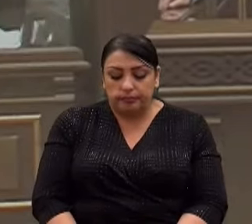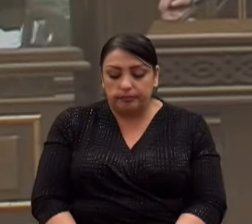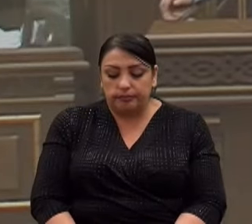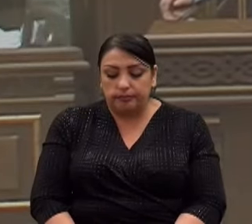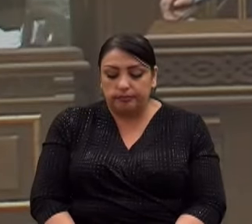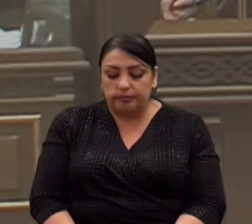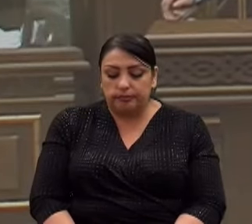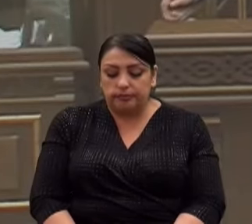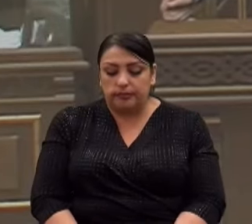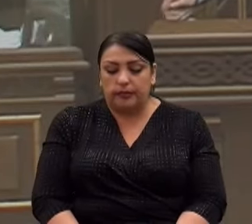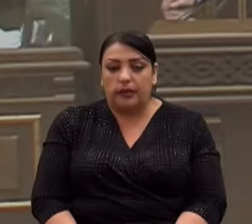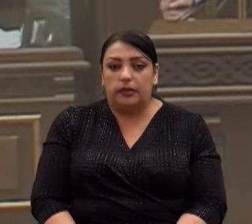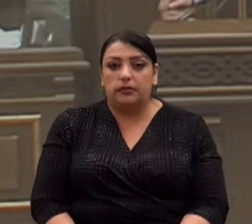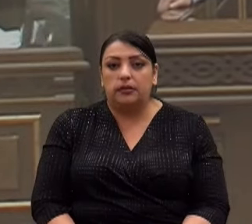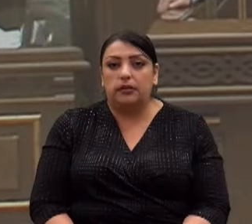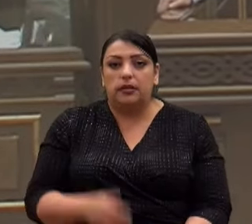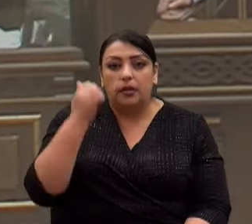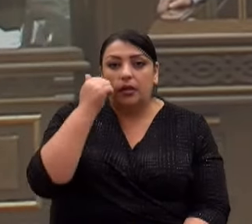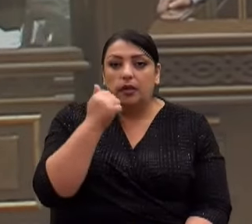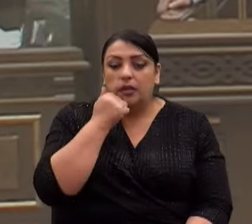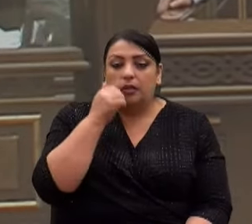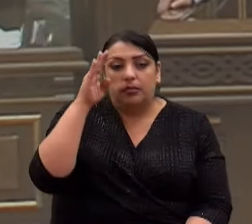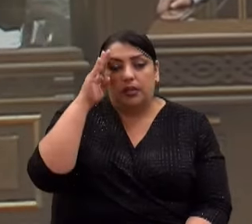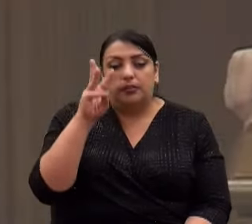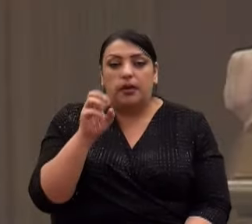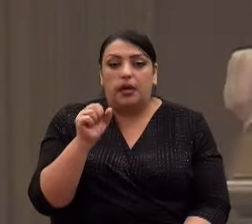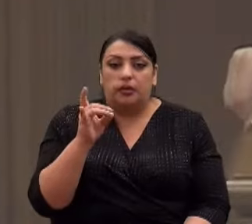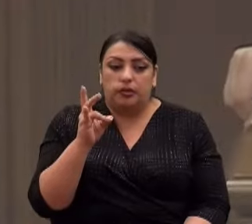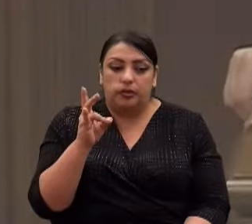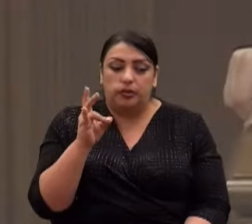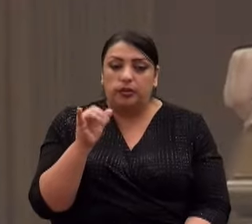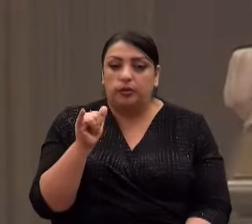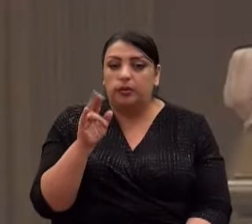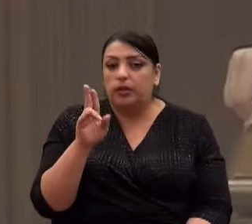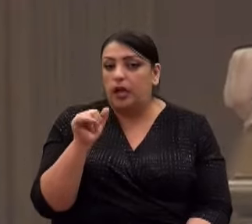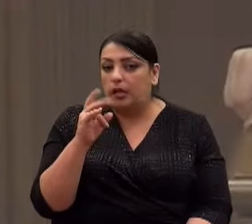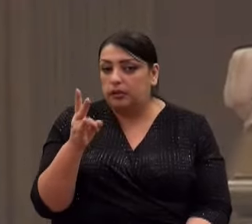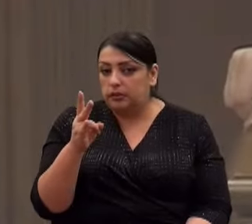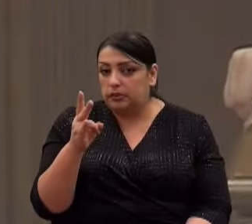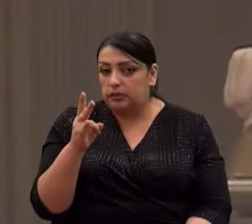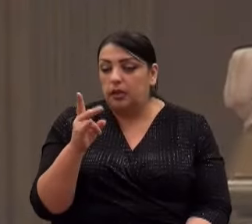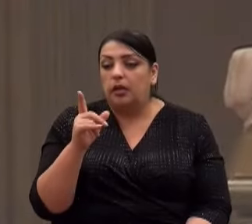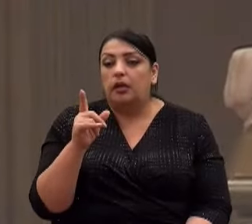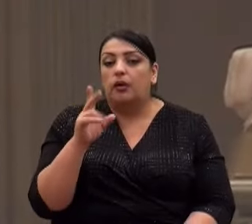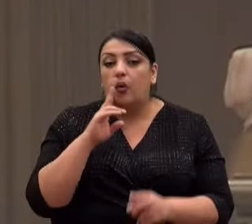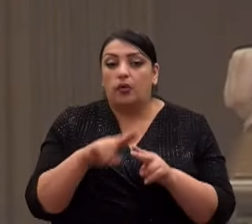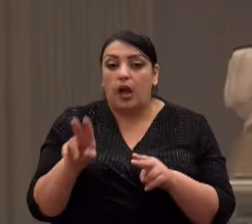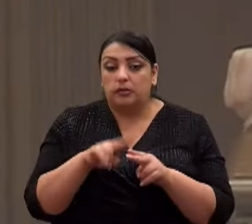Շնորհակալություն, պարոն Մանուկյան։ Նախ անհետ կորածների, հարազատների